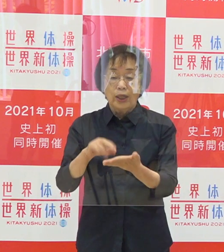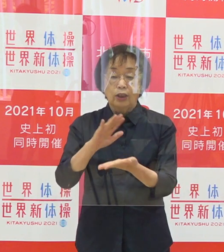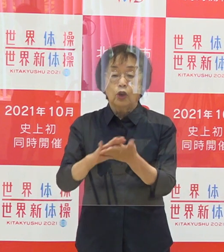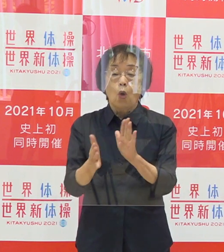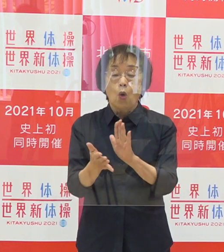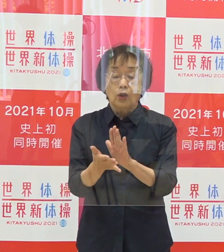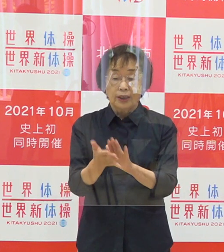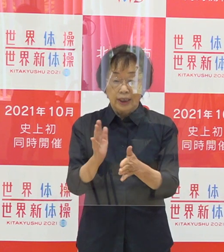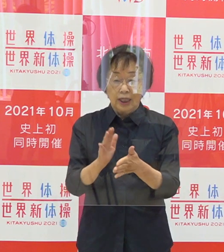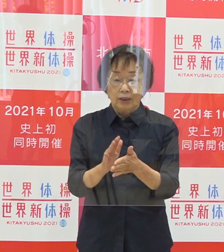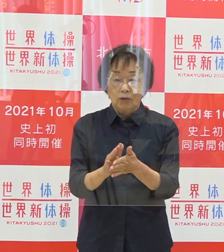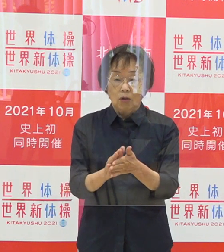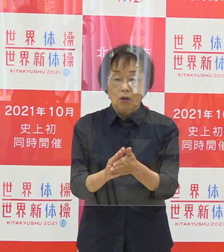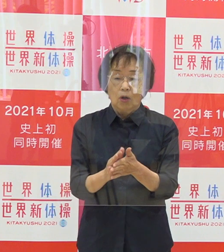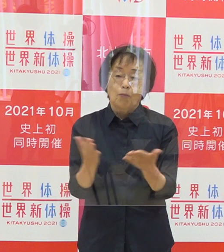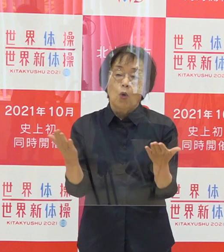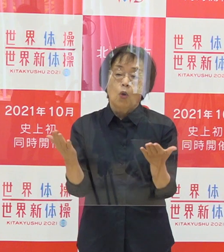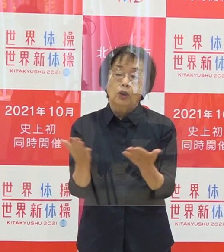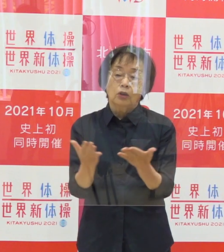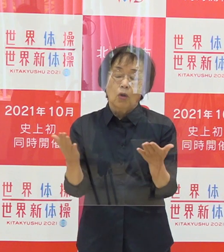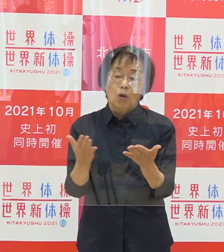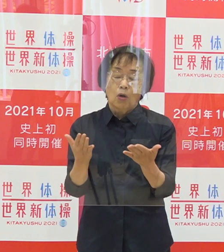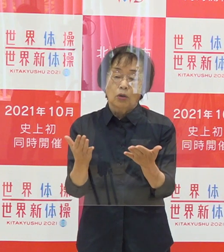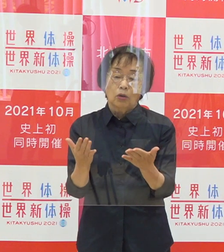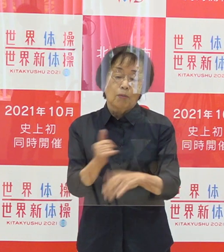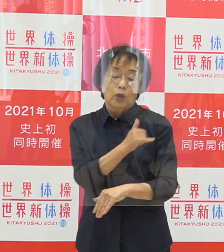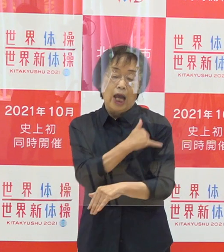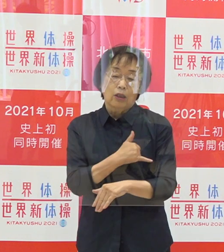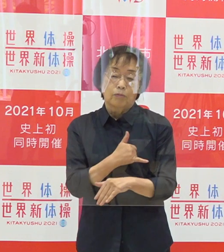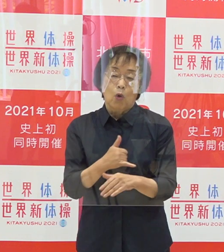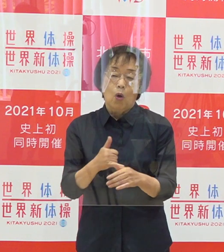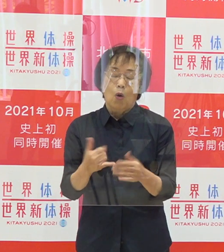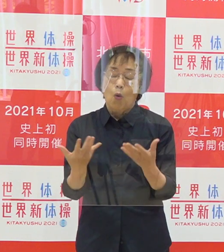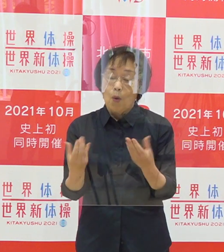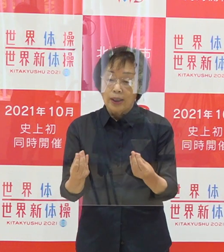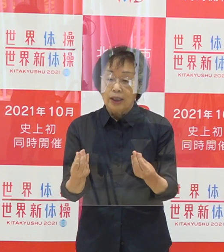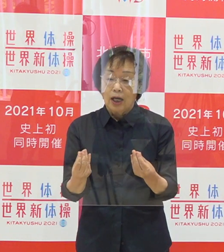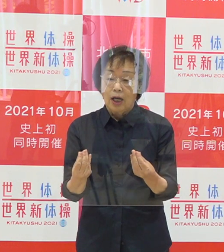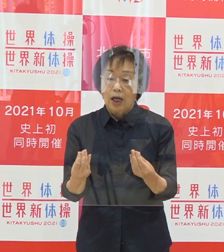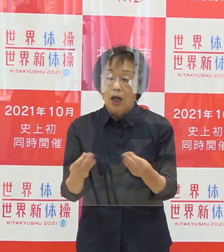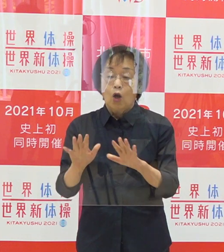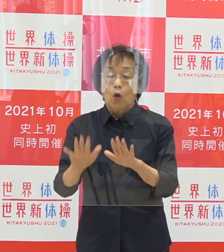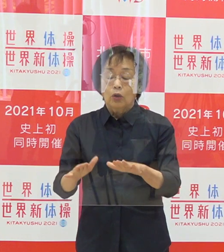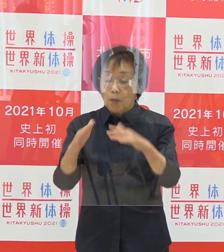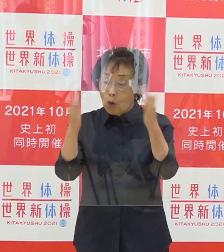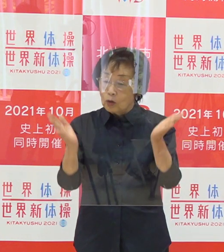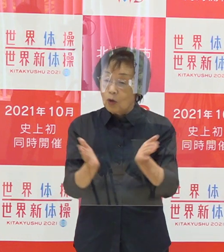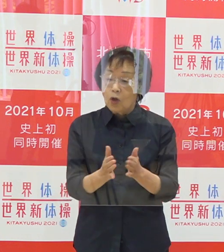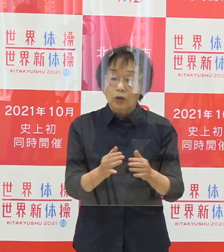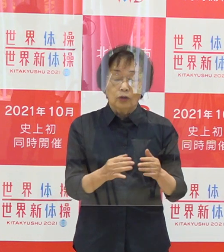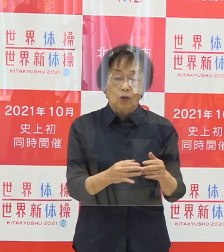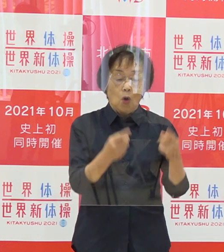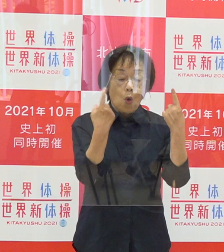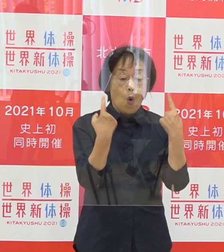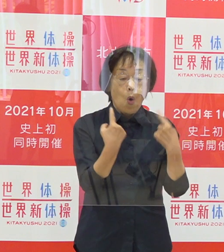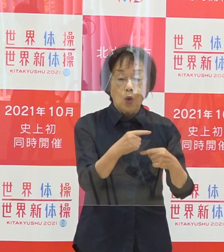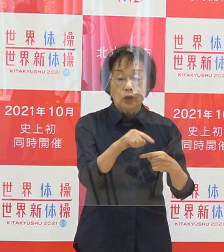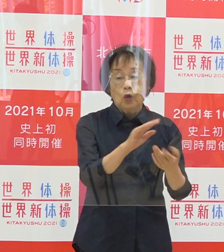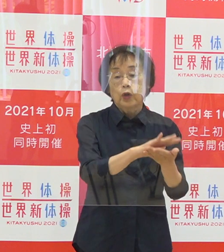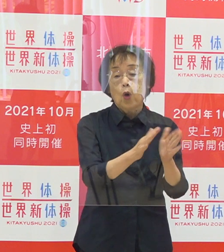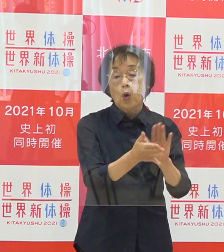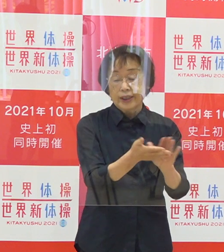と、ほとんどの子どもは私立の幼稚園で立派に幼児教育を受けている